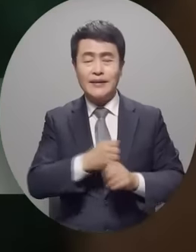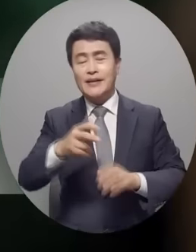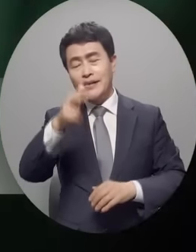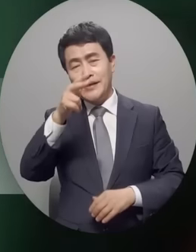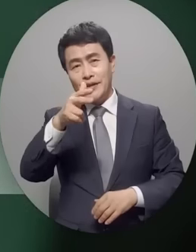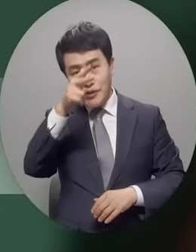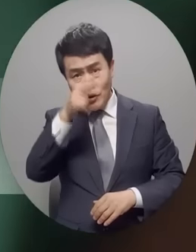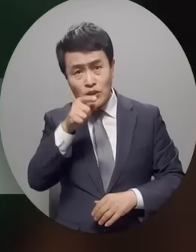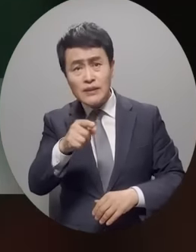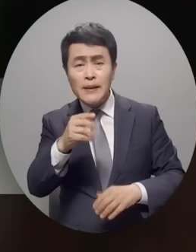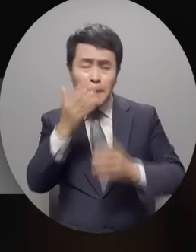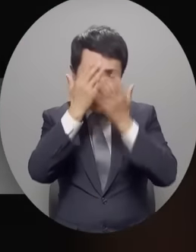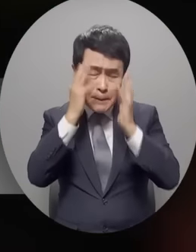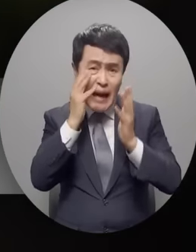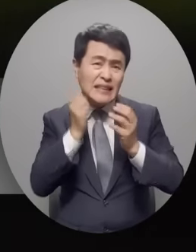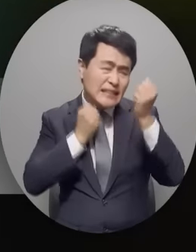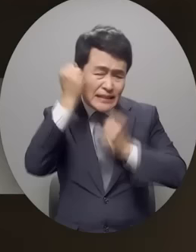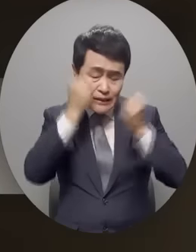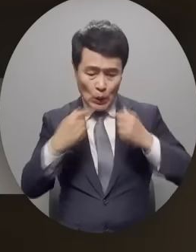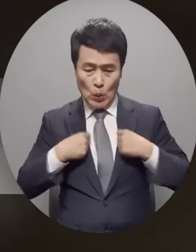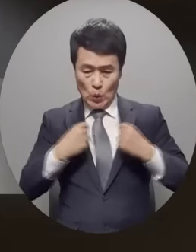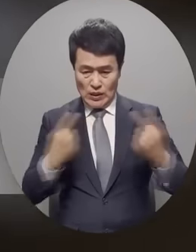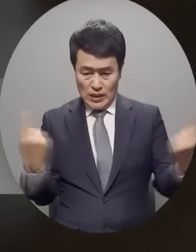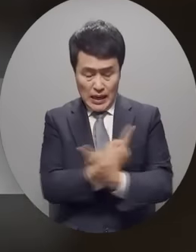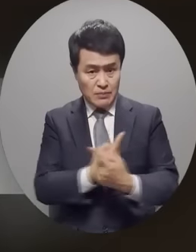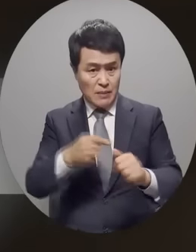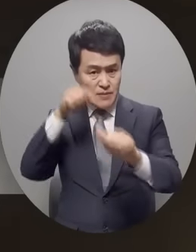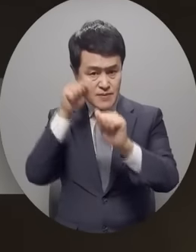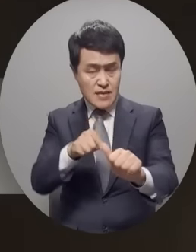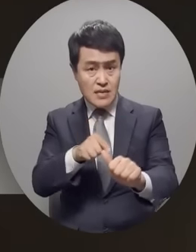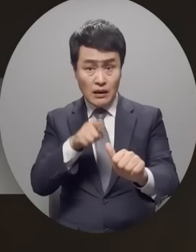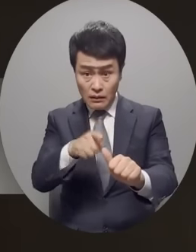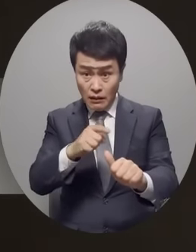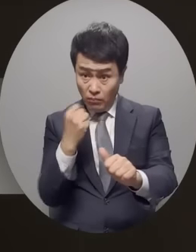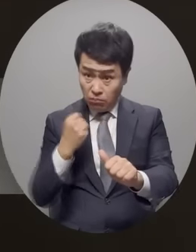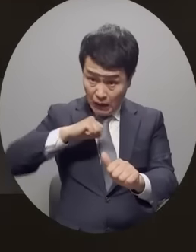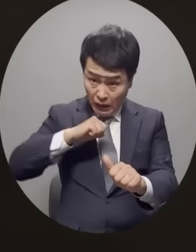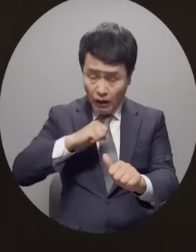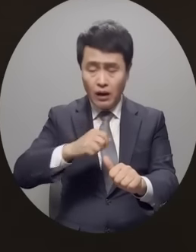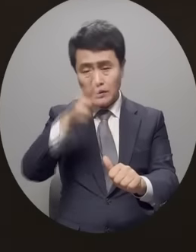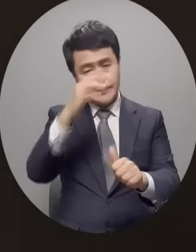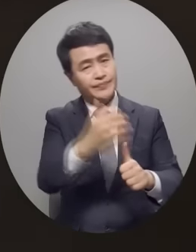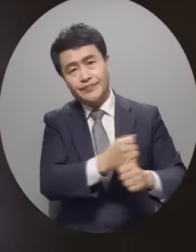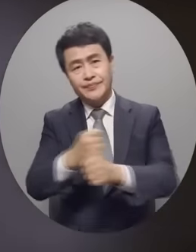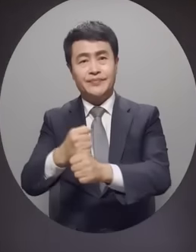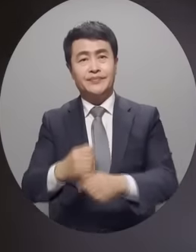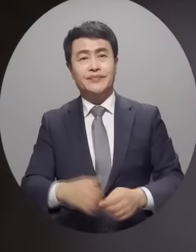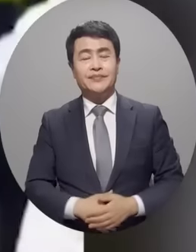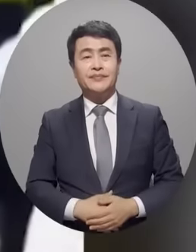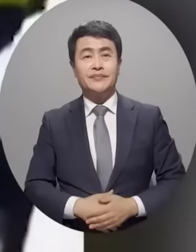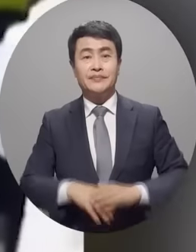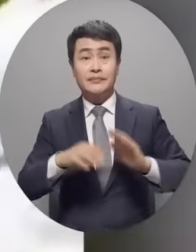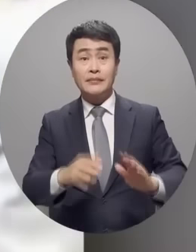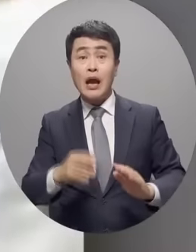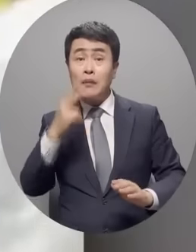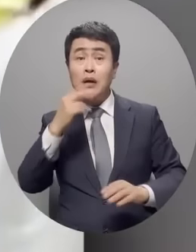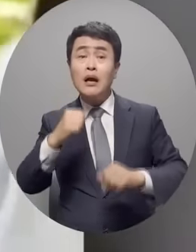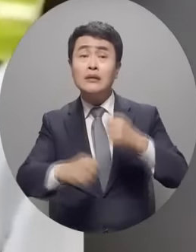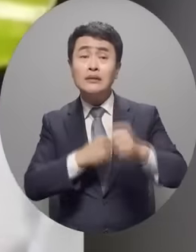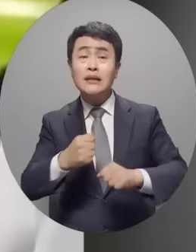이들에게 분장을 지우고 옷을 갈아입으라고 명령했고 이에 따르지 않으면 경찰서로 연행했습니다. 앞서 미국